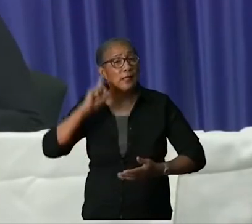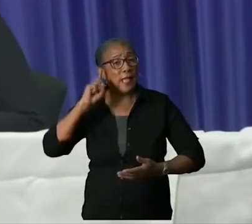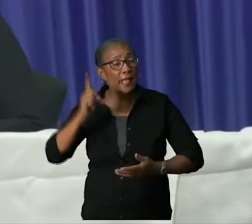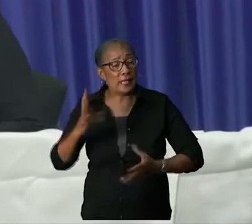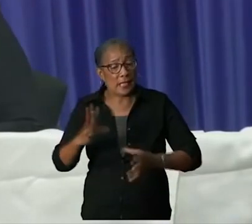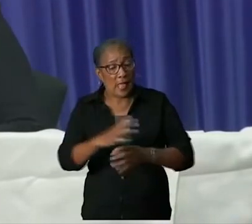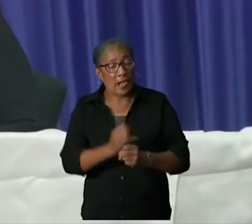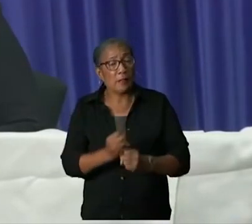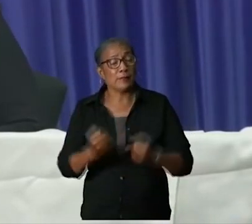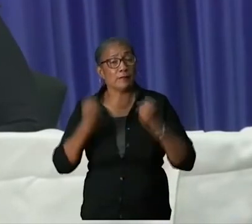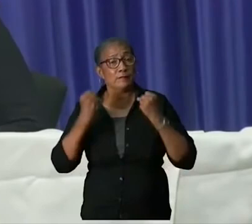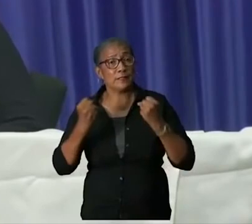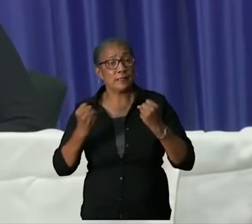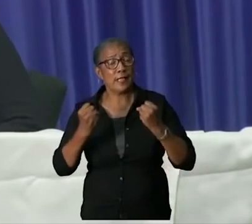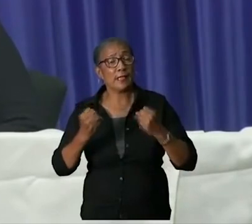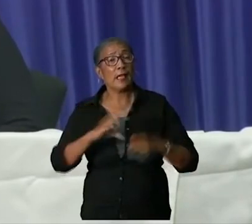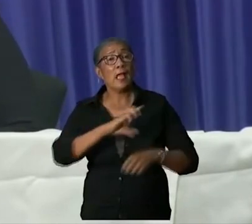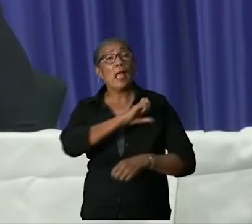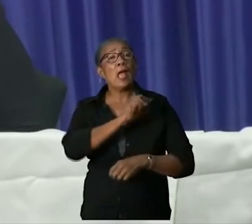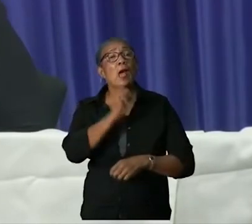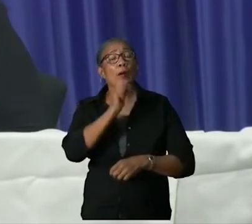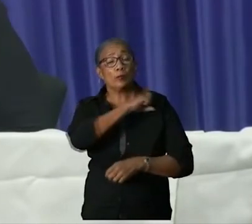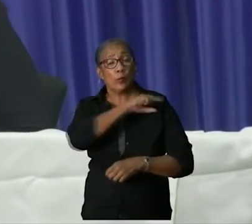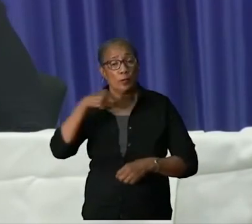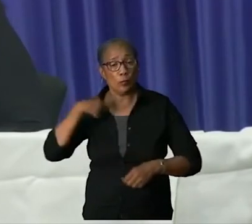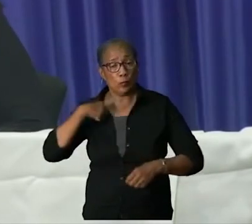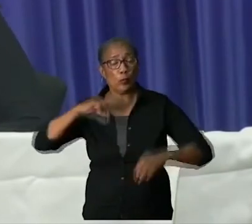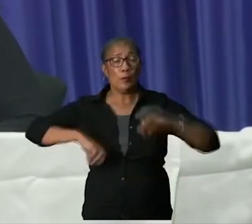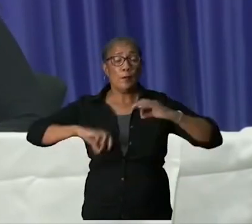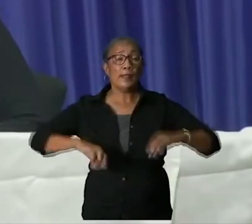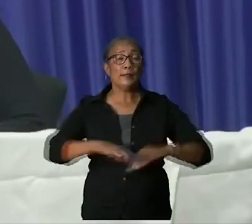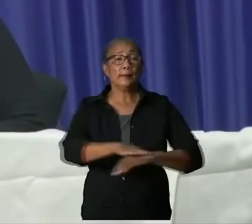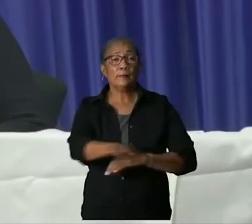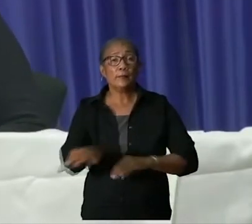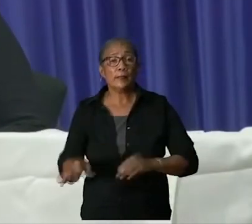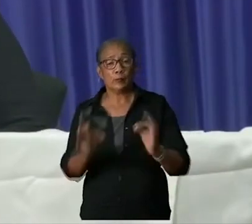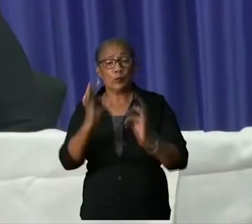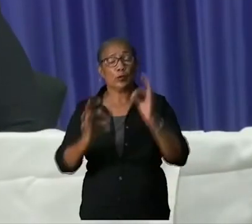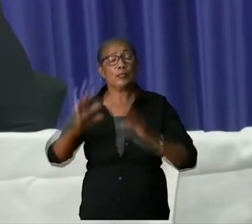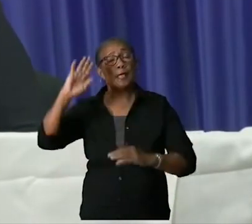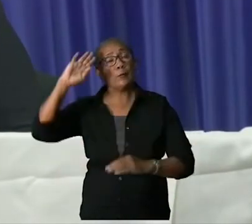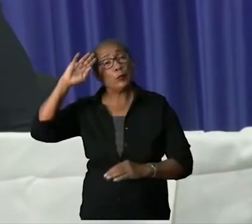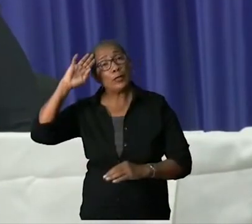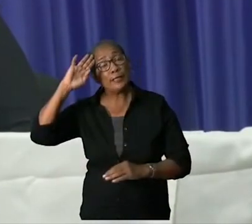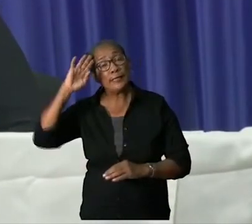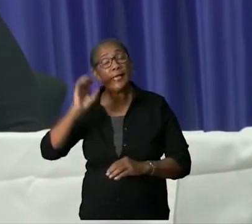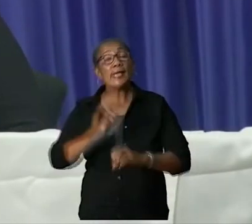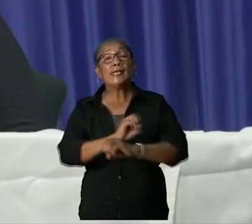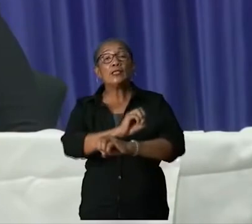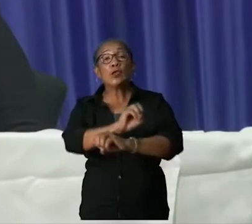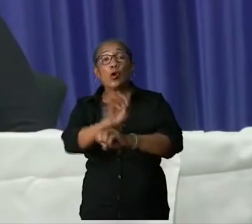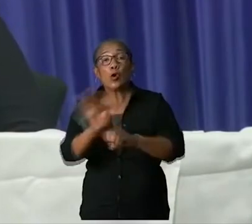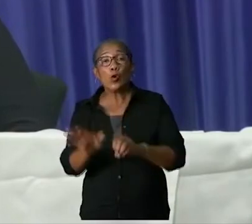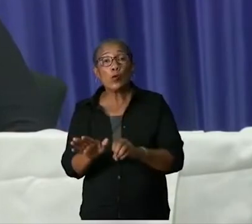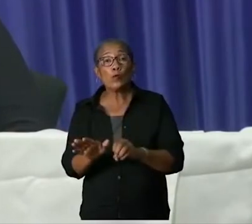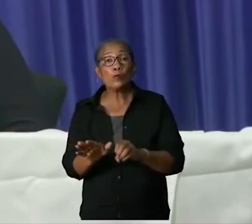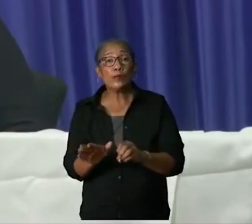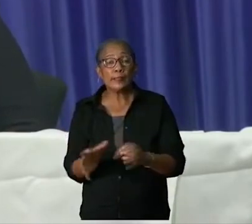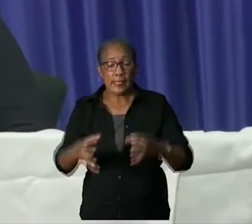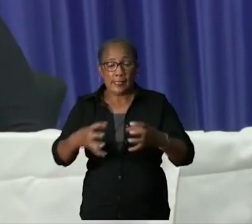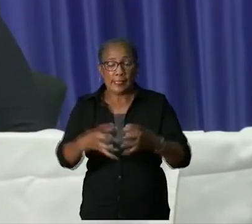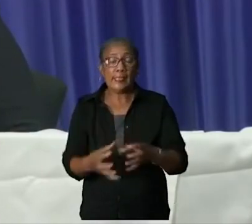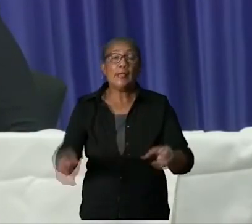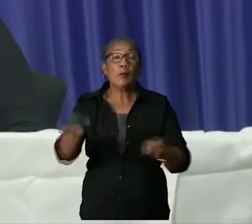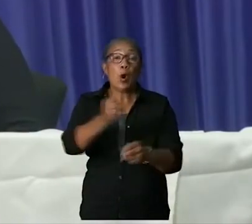versterken. En wat we bezig zijn met het ministerie van Justitie en Politie is een COVID-uitrukteam op te zetten en